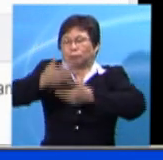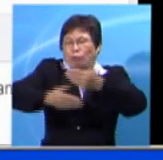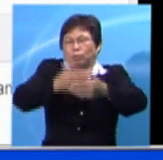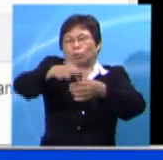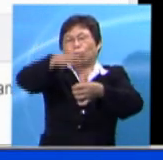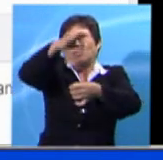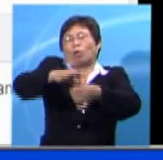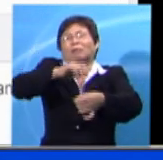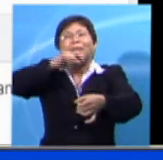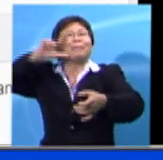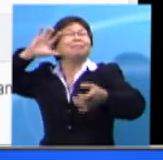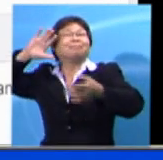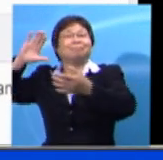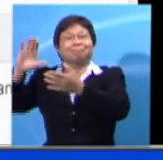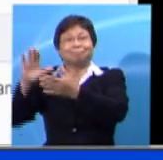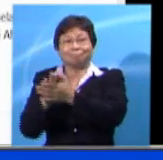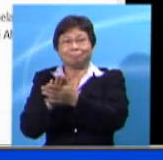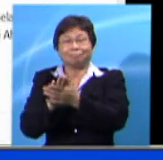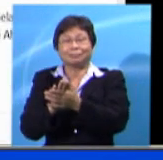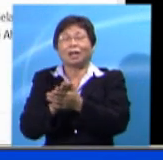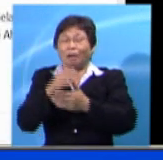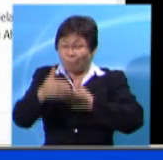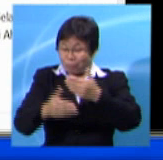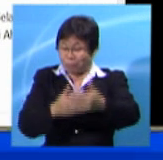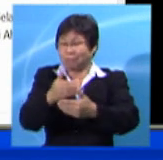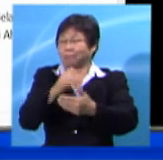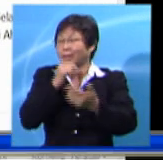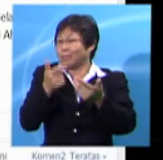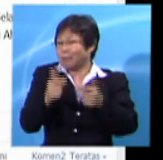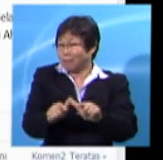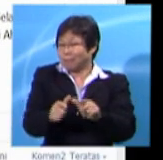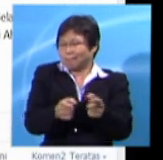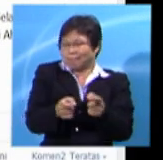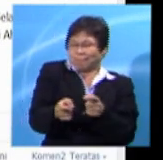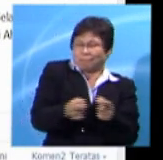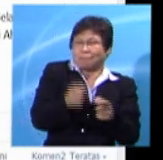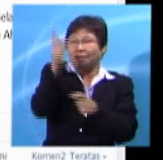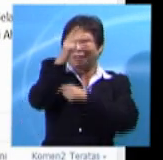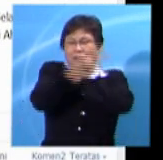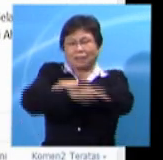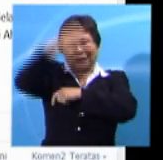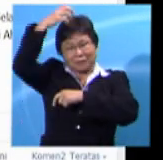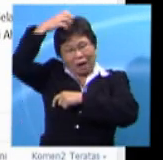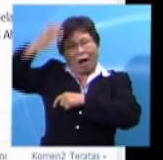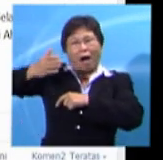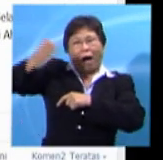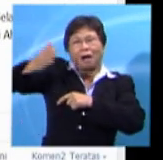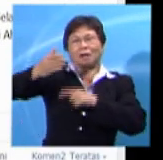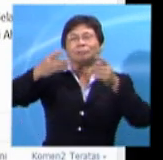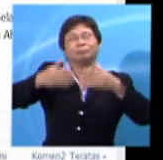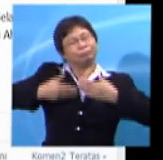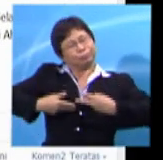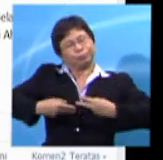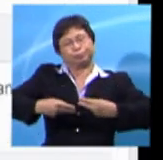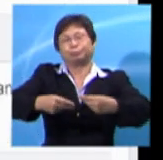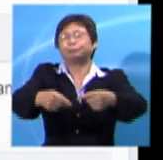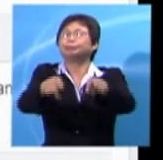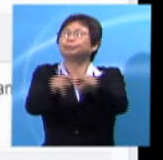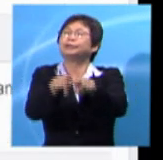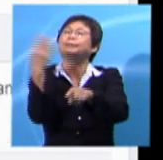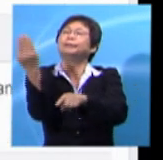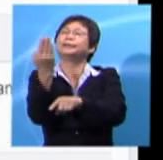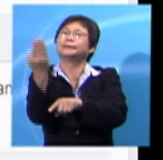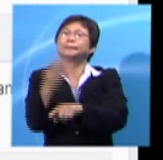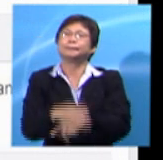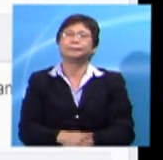undi tidak percaya dan selagi proses itu tidak berlaku pentadbiran kerajaan Negeri Selangor akan berjalan seperti